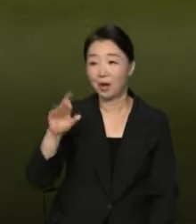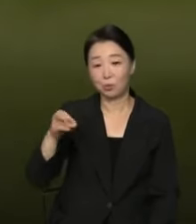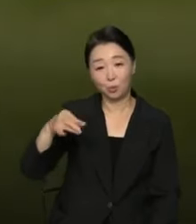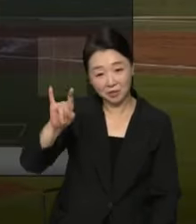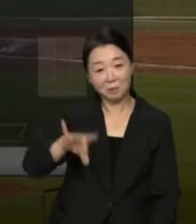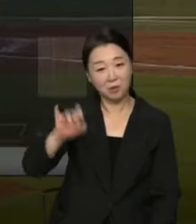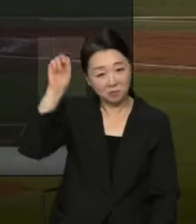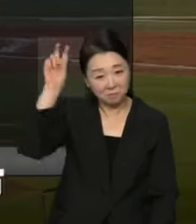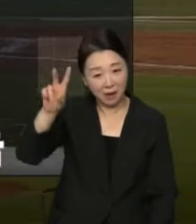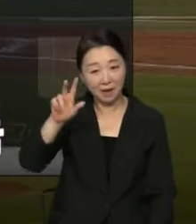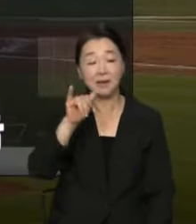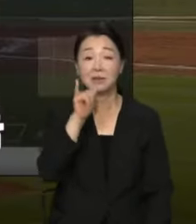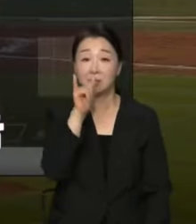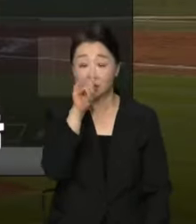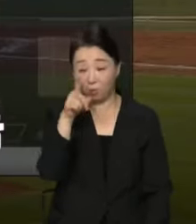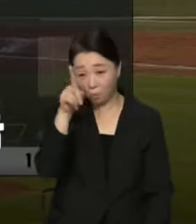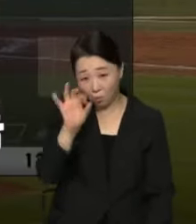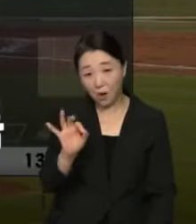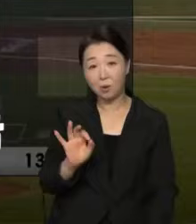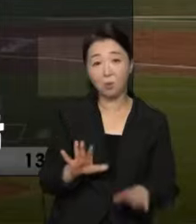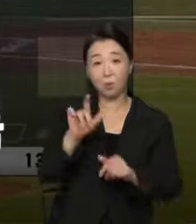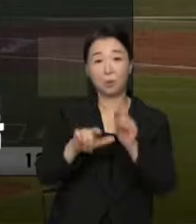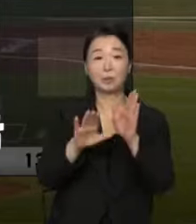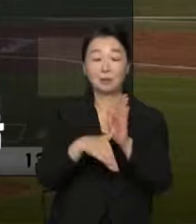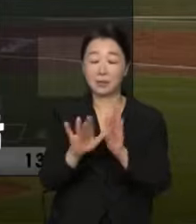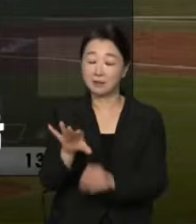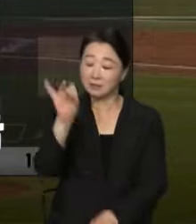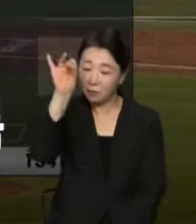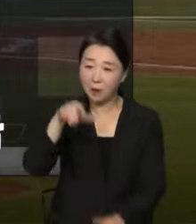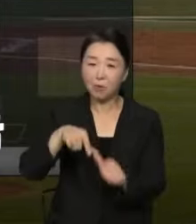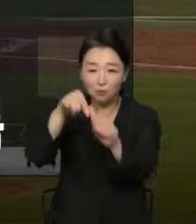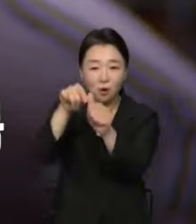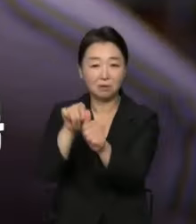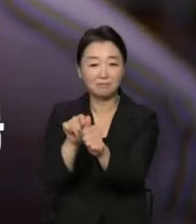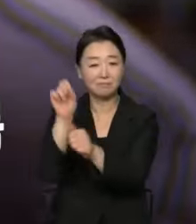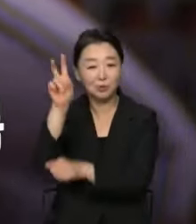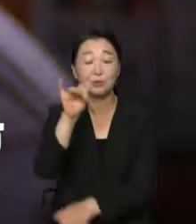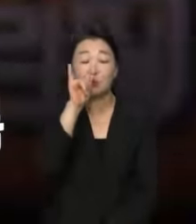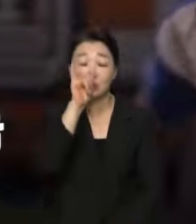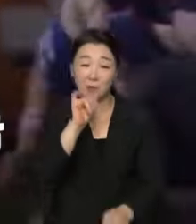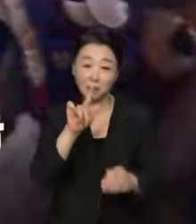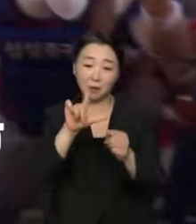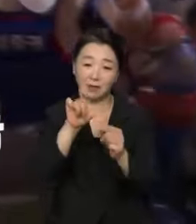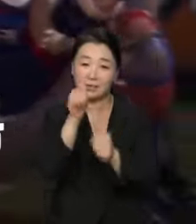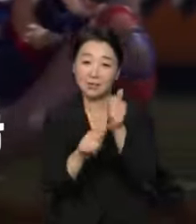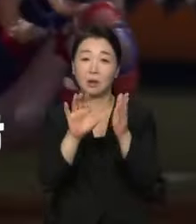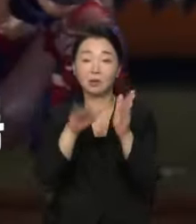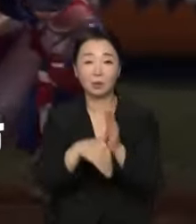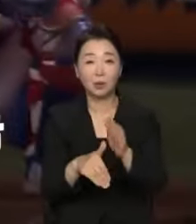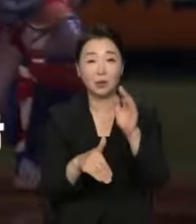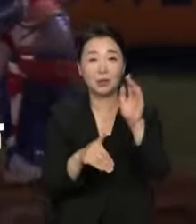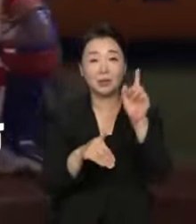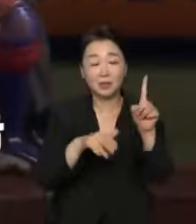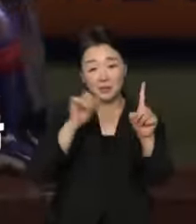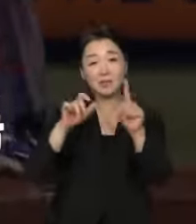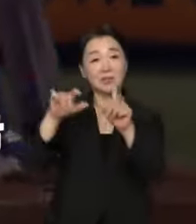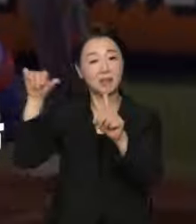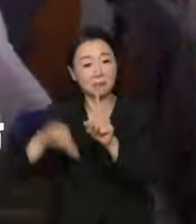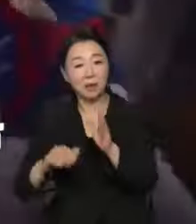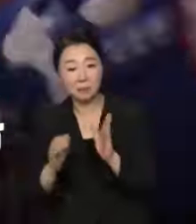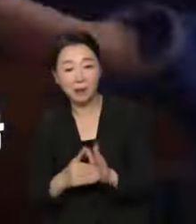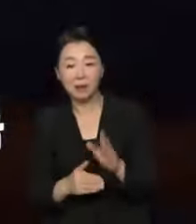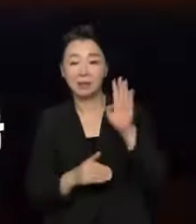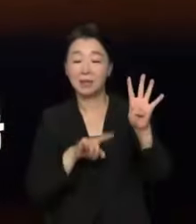선발입니다. 황동재는 올 시즌 선발과 구원으로 가며 15경기에서 1승 2패, 평균